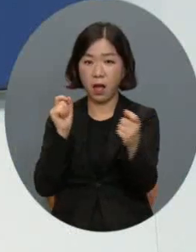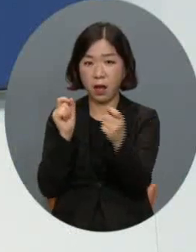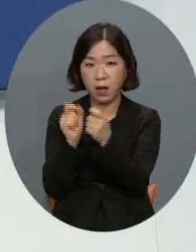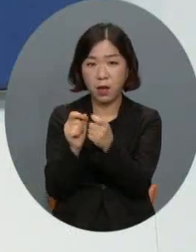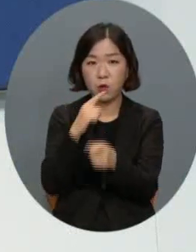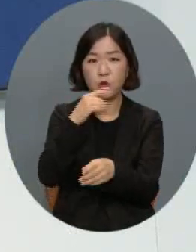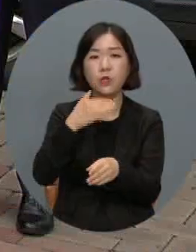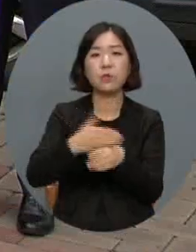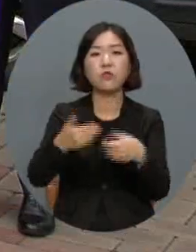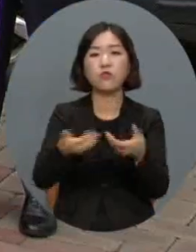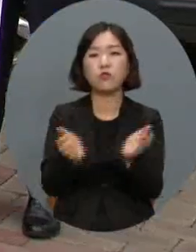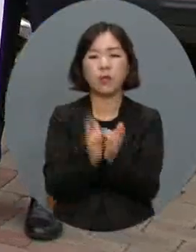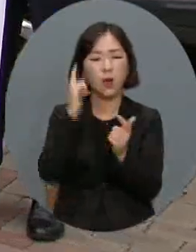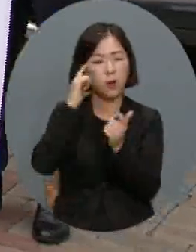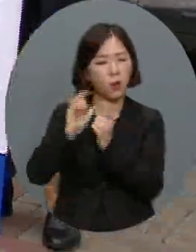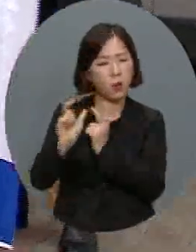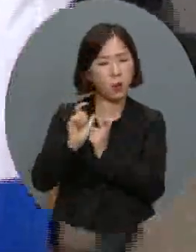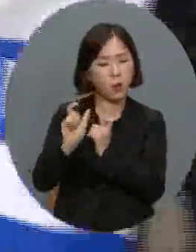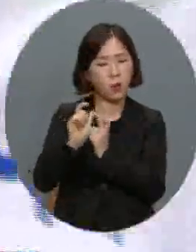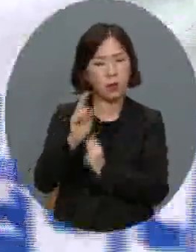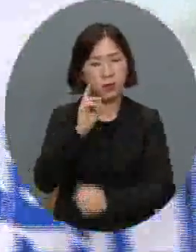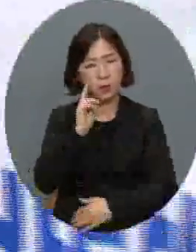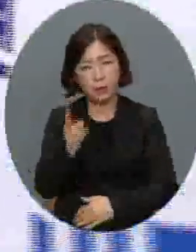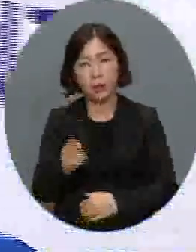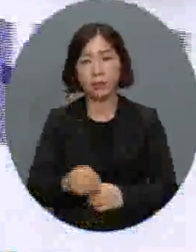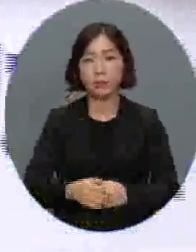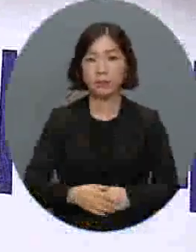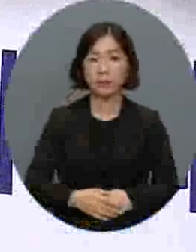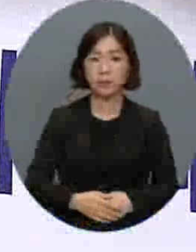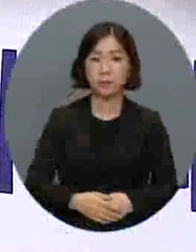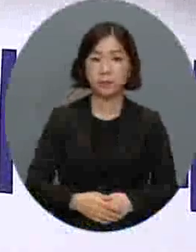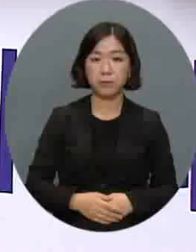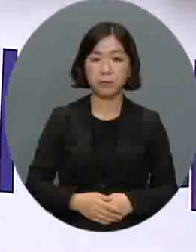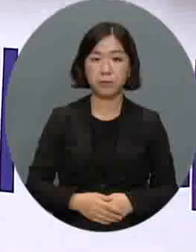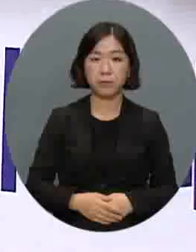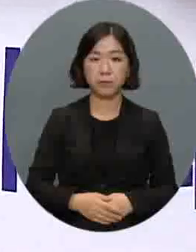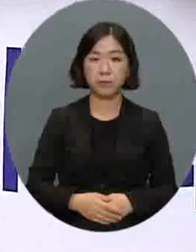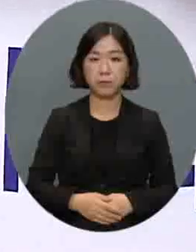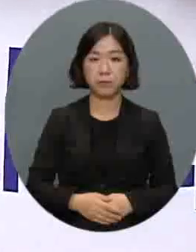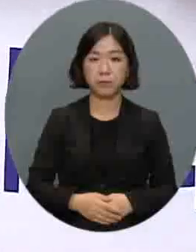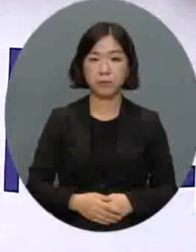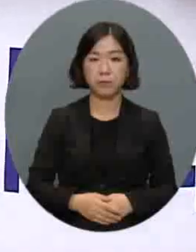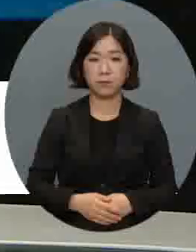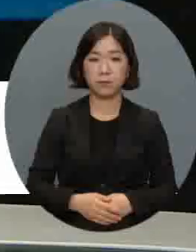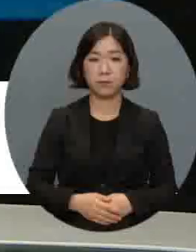다가올수록 민주당의 고민은 더욱 깊어지고 있습니다. MBC 뉴스 김철우입니다.